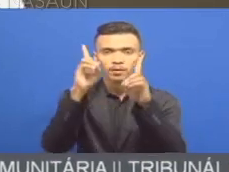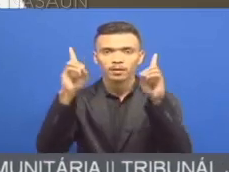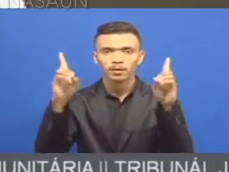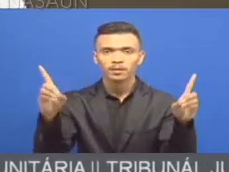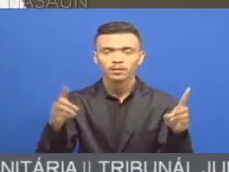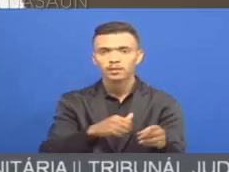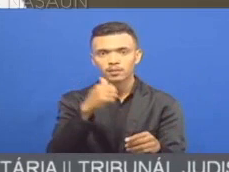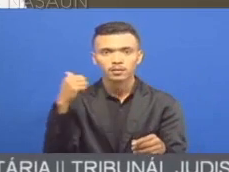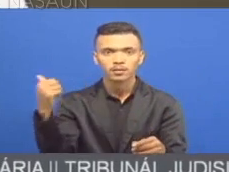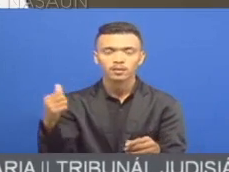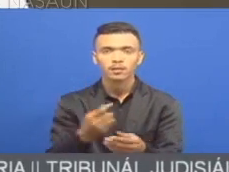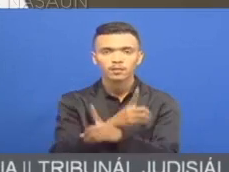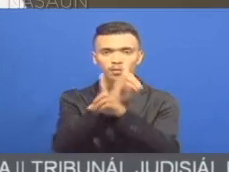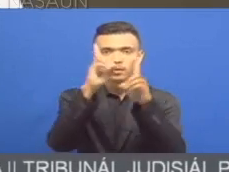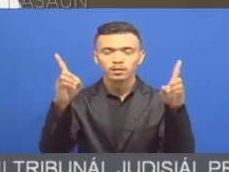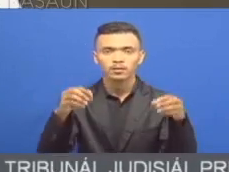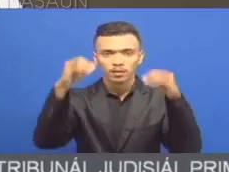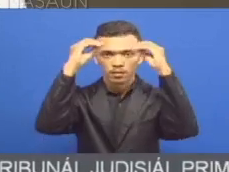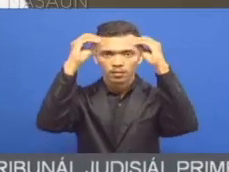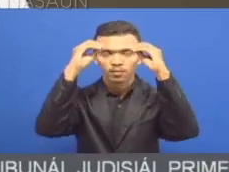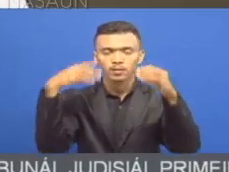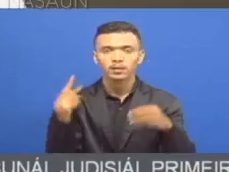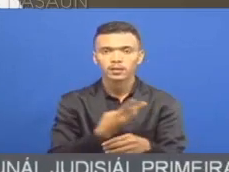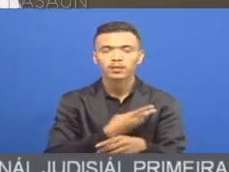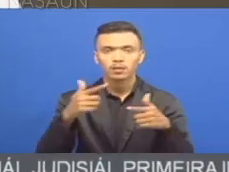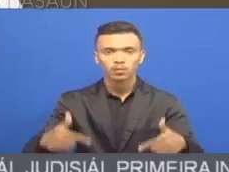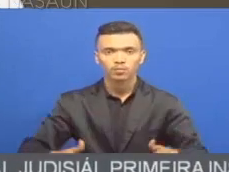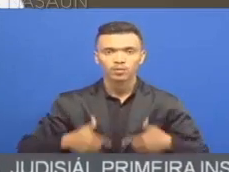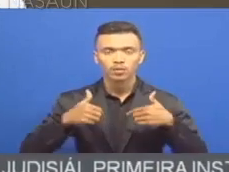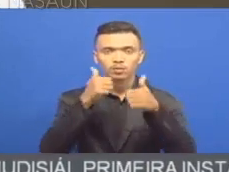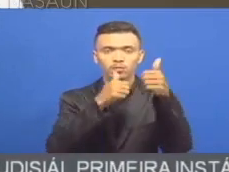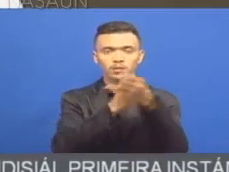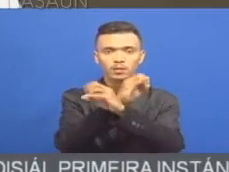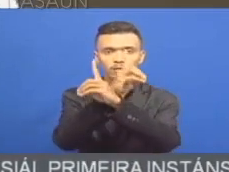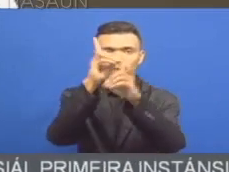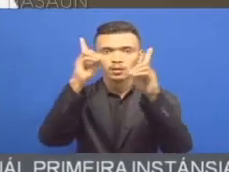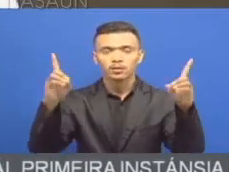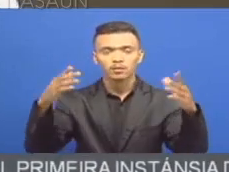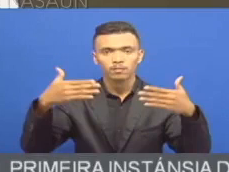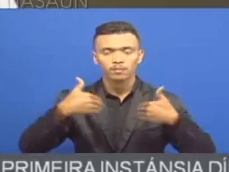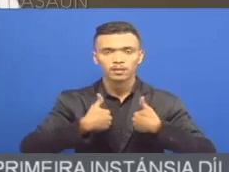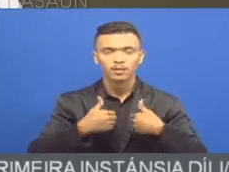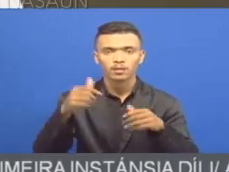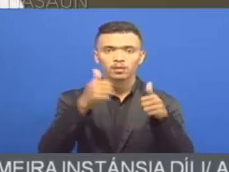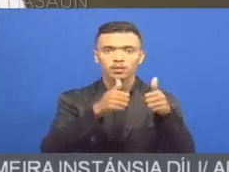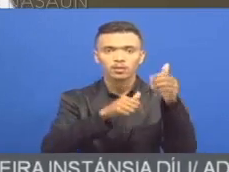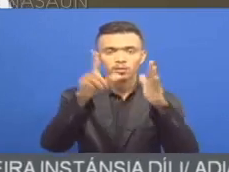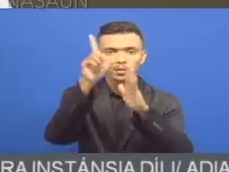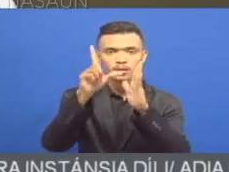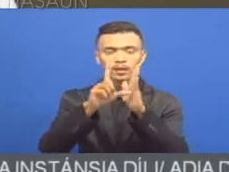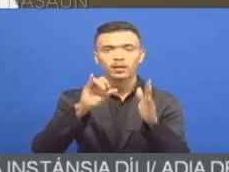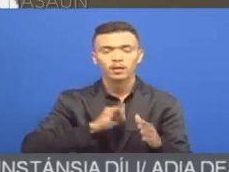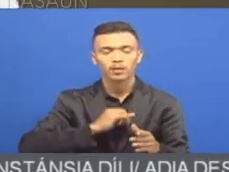ne otra parte. Am democrație orientată, sistemul ira, te tem că moriți, tu e democrația, ne vei măcăi. A partir perante de lei, hau atene,